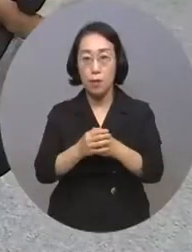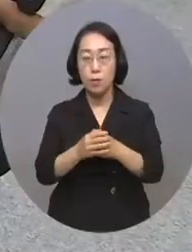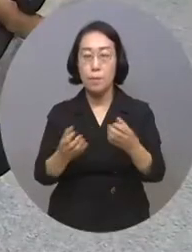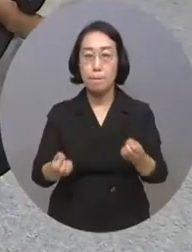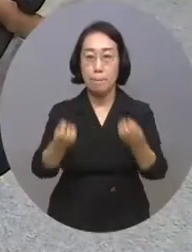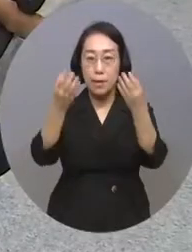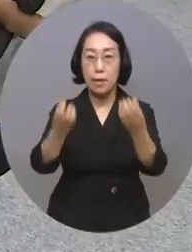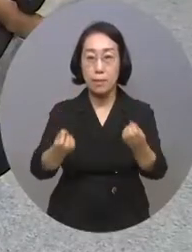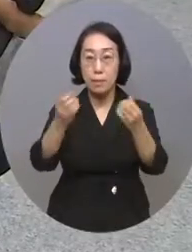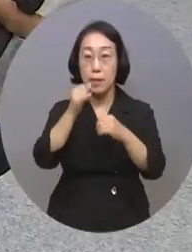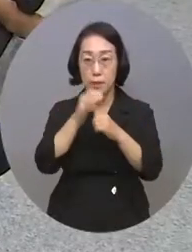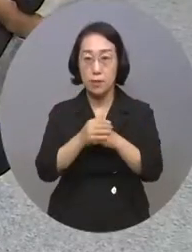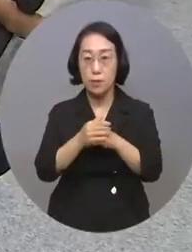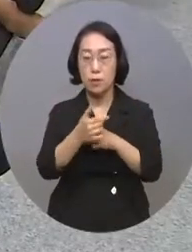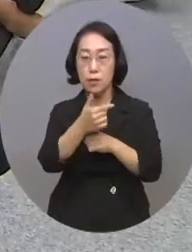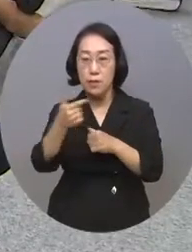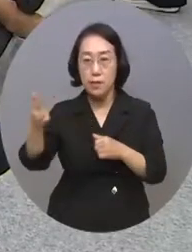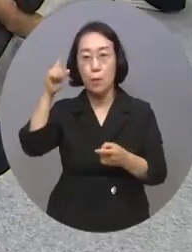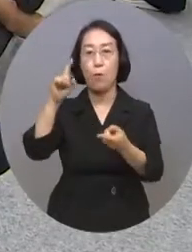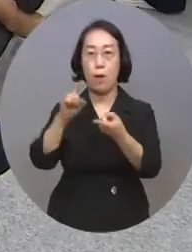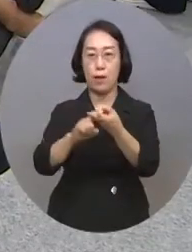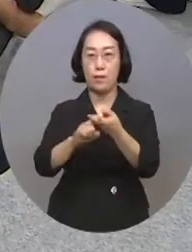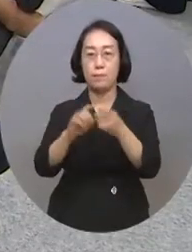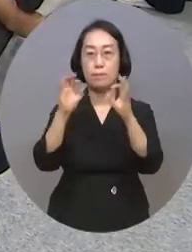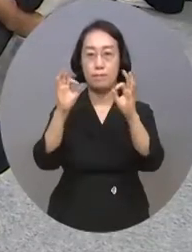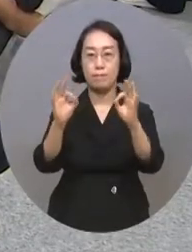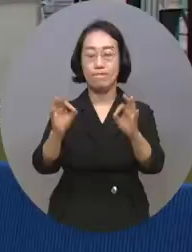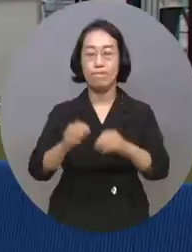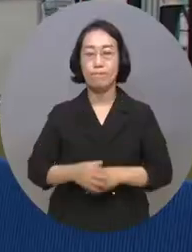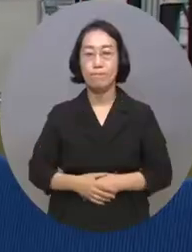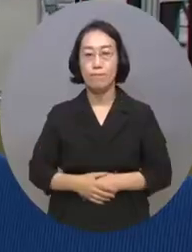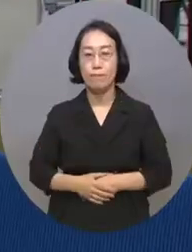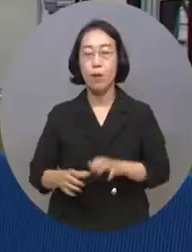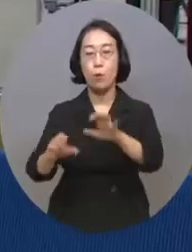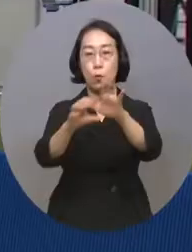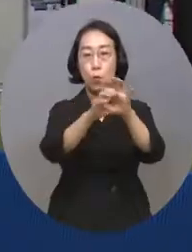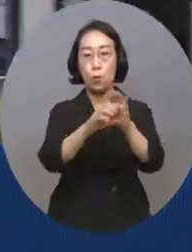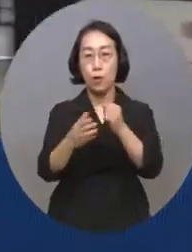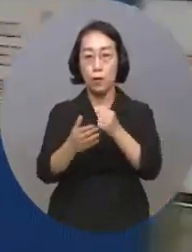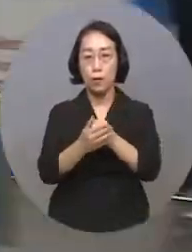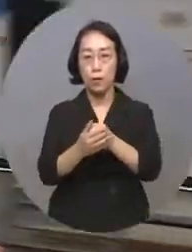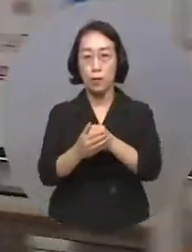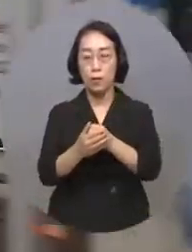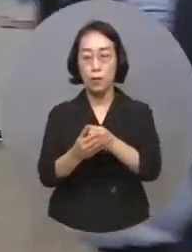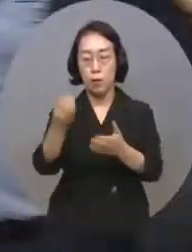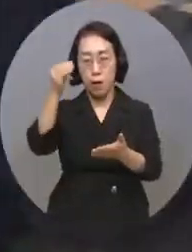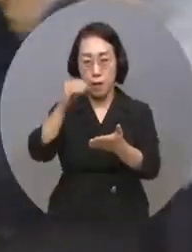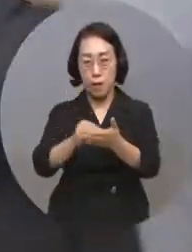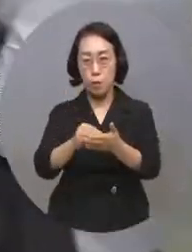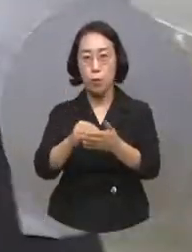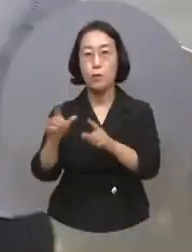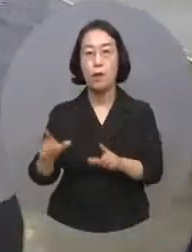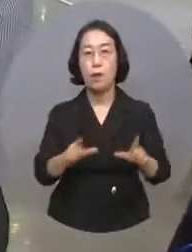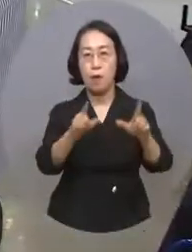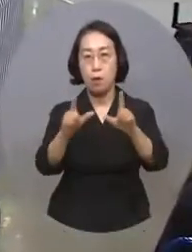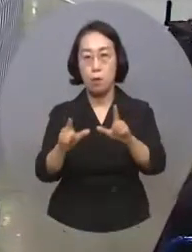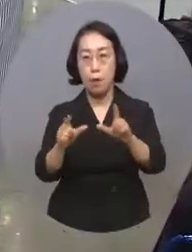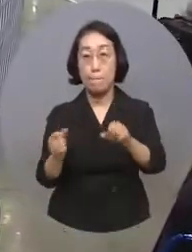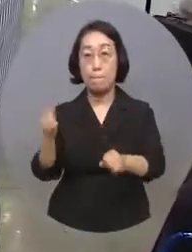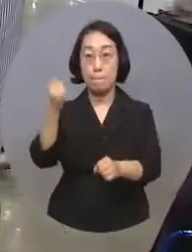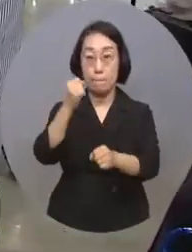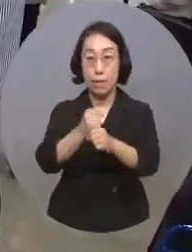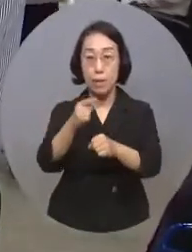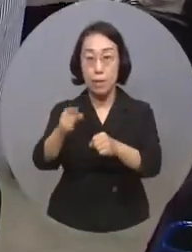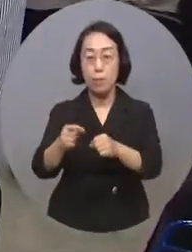구성돼 큰 호응을 받았습니다 코론 알고 이후 다시 찾은 일상 모두가 편리하게 살아갈